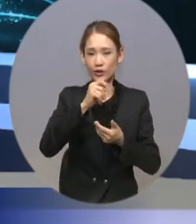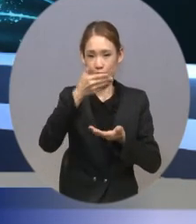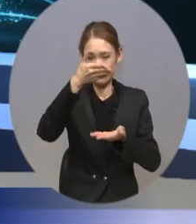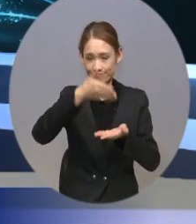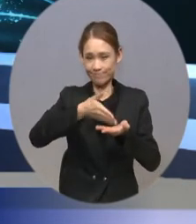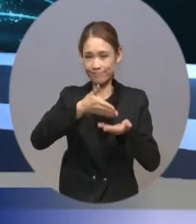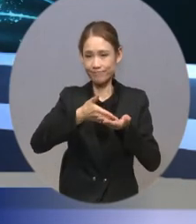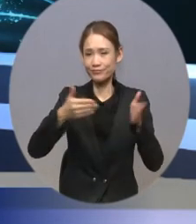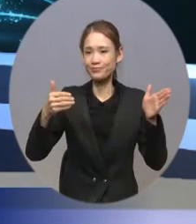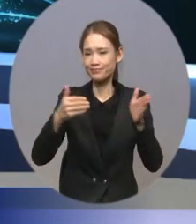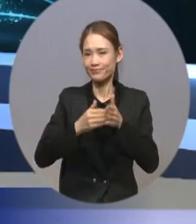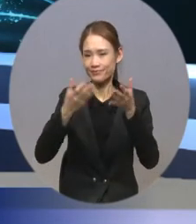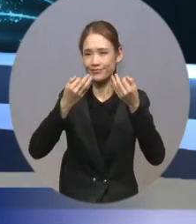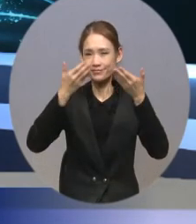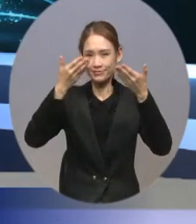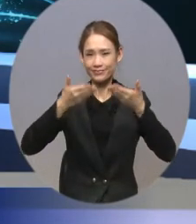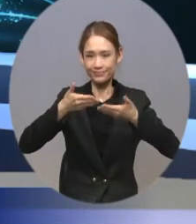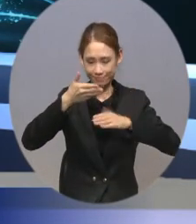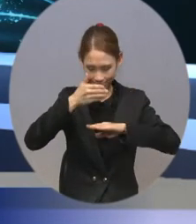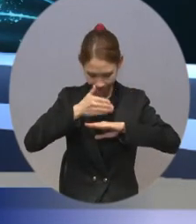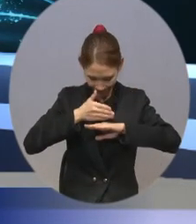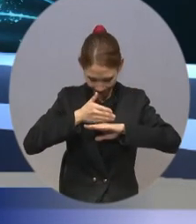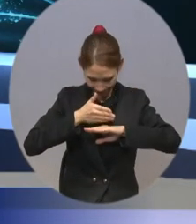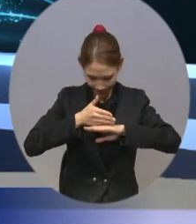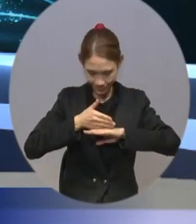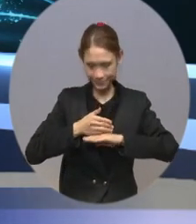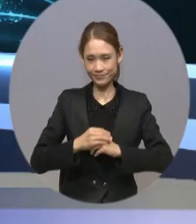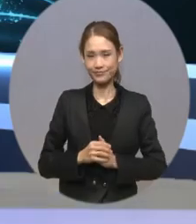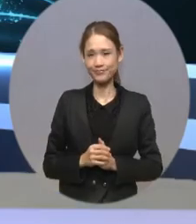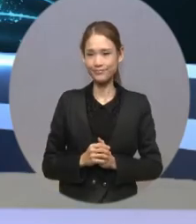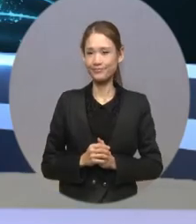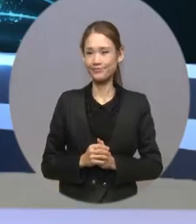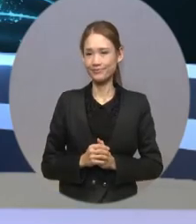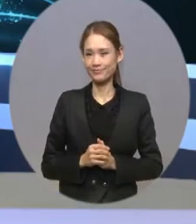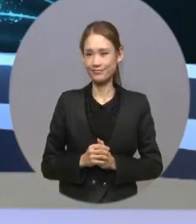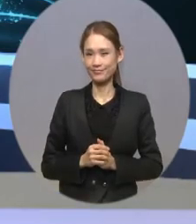뉴스를 마칩니다. 시청해주신 여러분 고맙습니다.